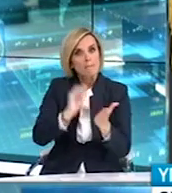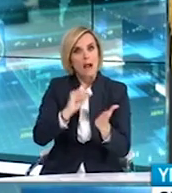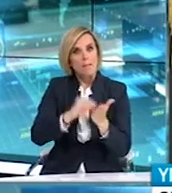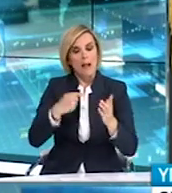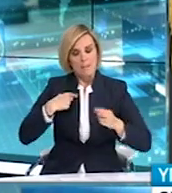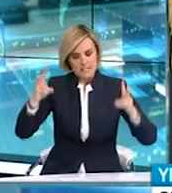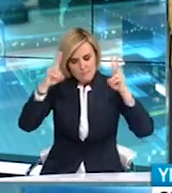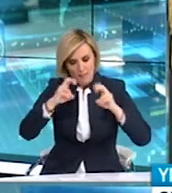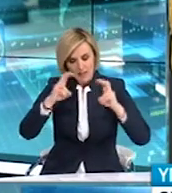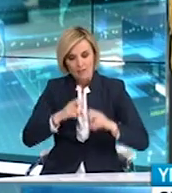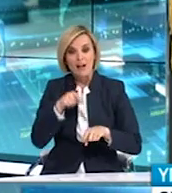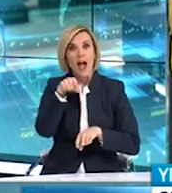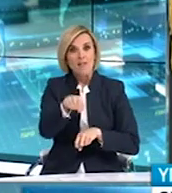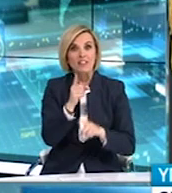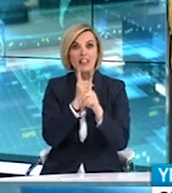Η Επιτροπή